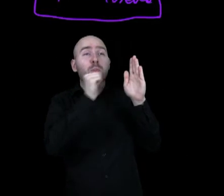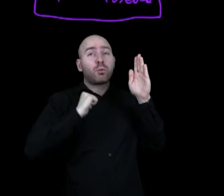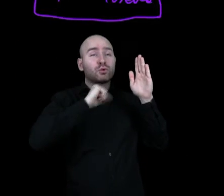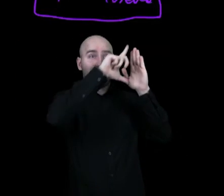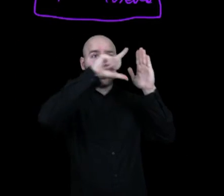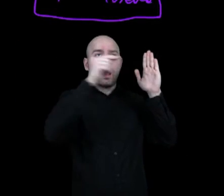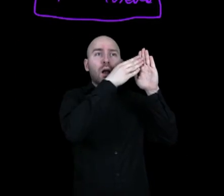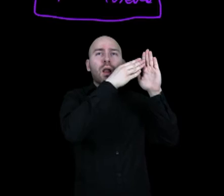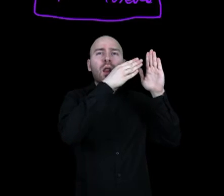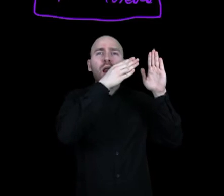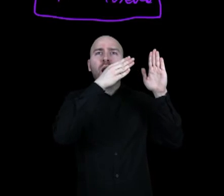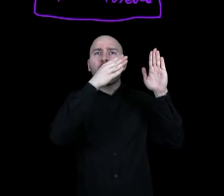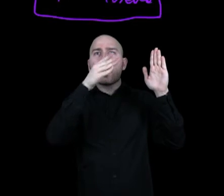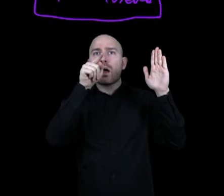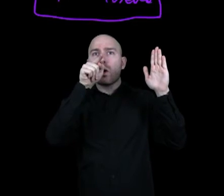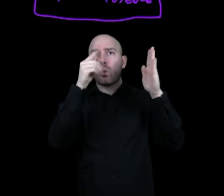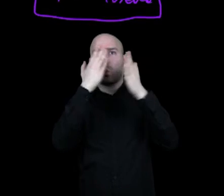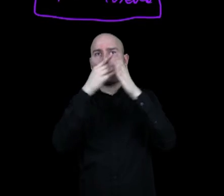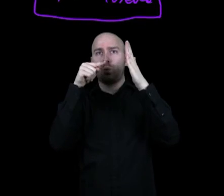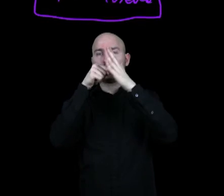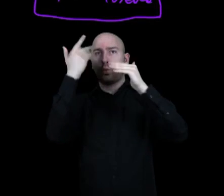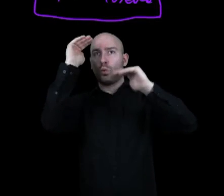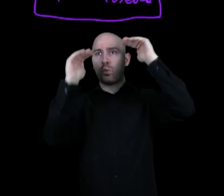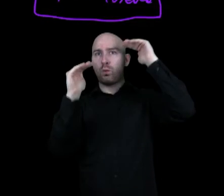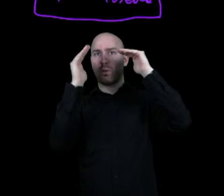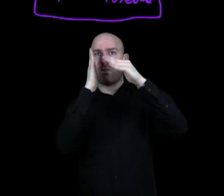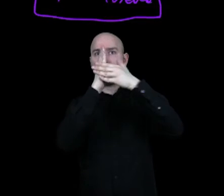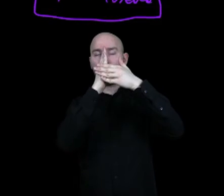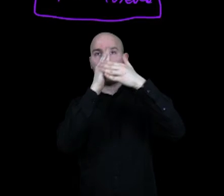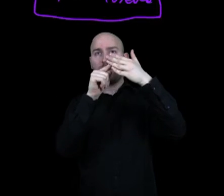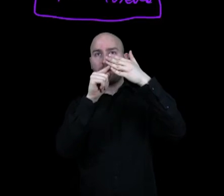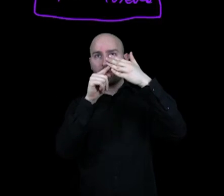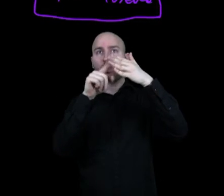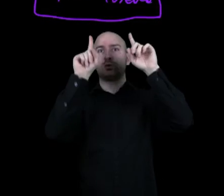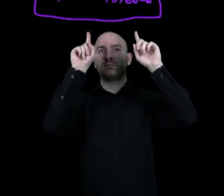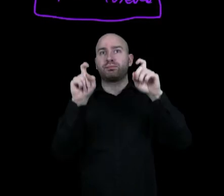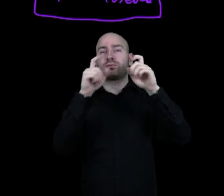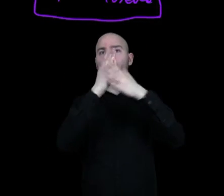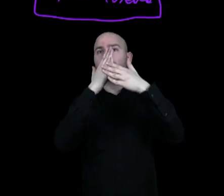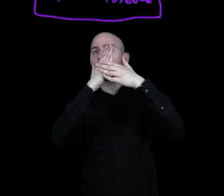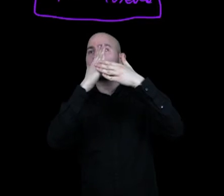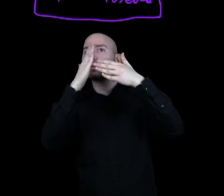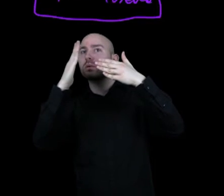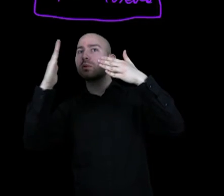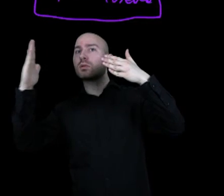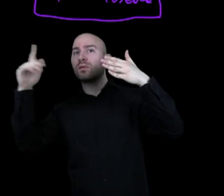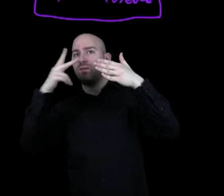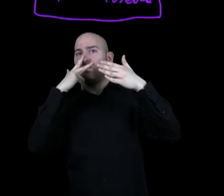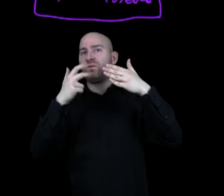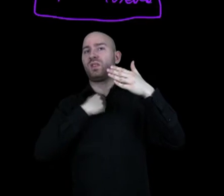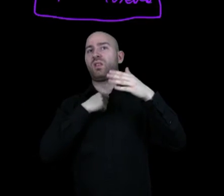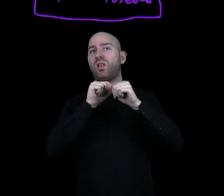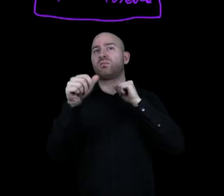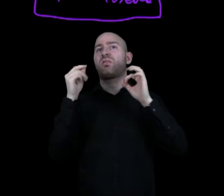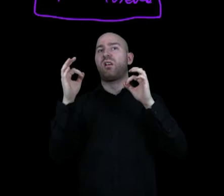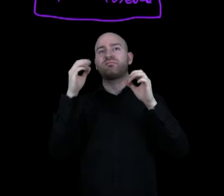dotrzemy do tego drugiego punktu równowagi. Gdy miniemy ten punkt, teraz myślimy w sposób całościowy.